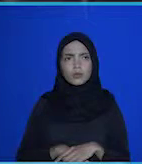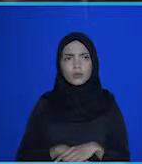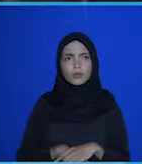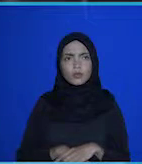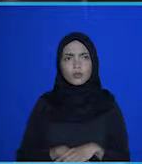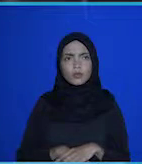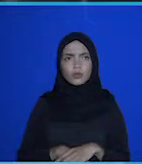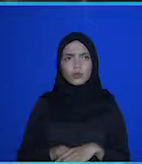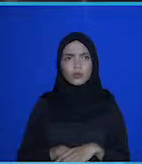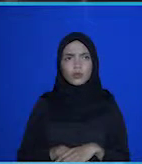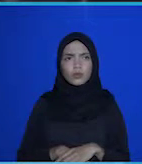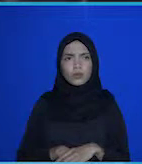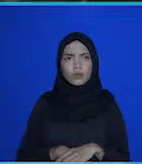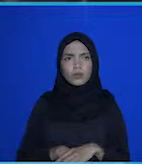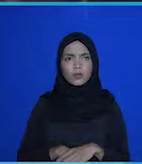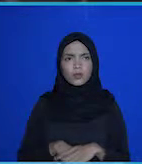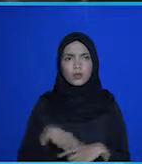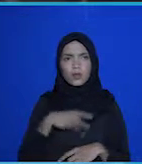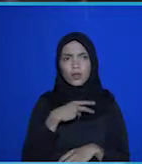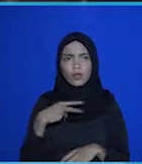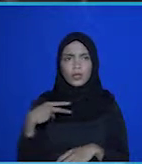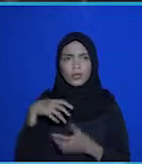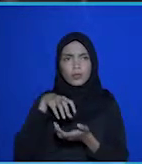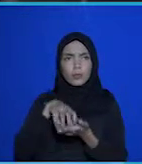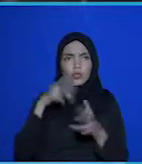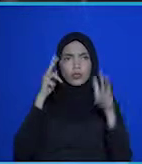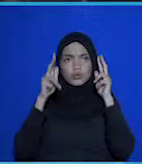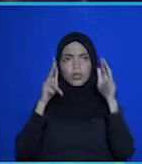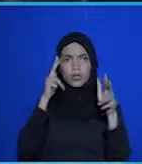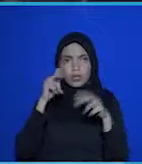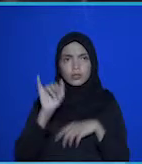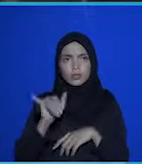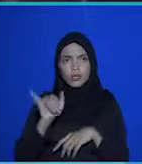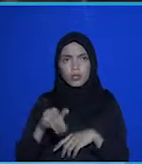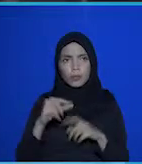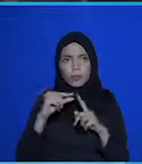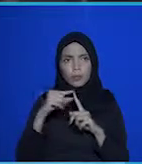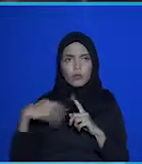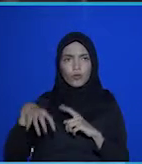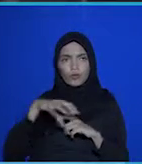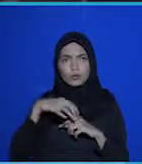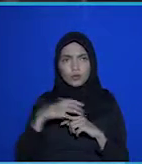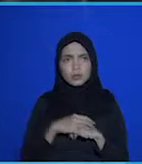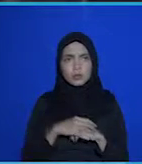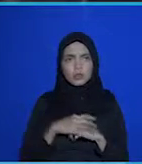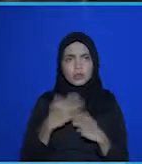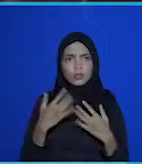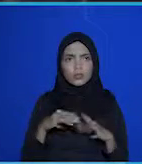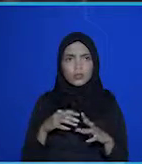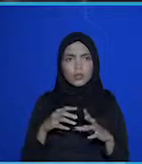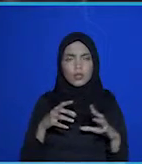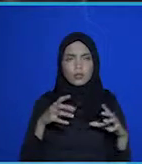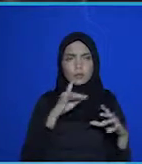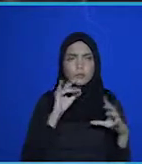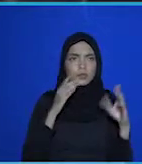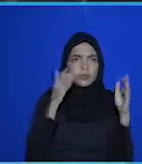Beras itu posisinya ada di NTB saat ini ya? Ya, di provinsi ya. Ya. Sudah siap. Ini kami ya, sudah protapnya seperti itu, jadi ada